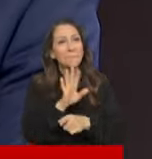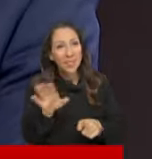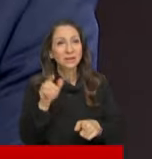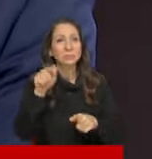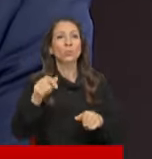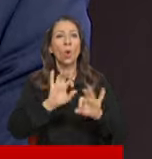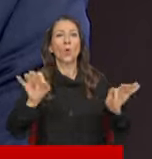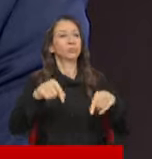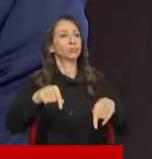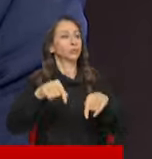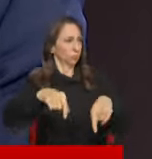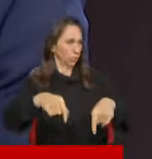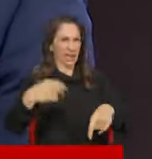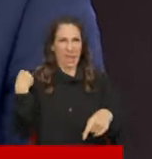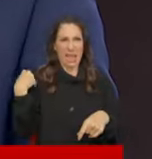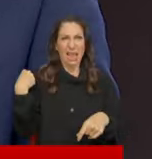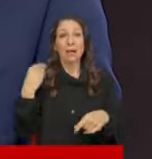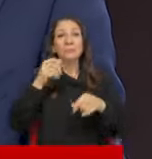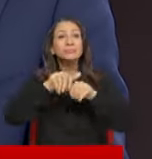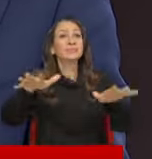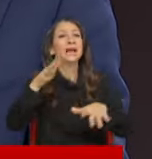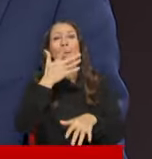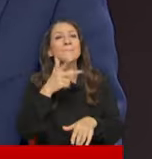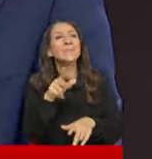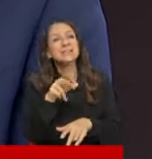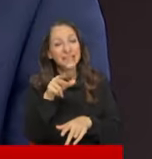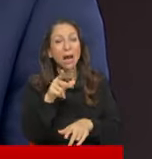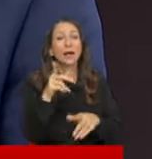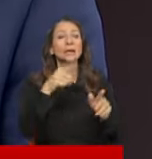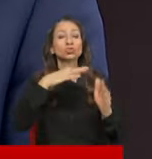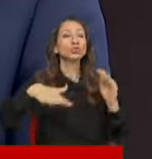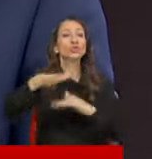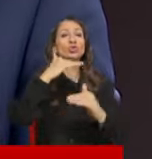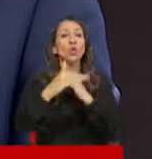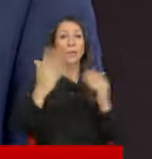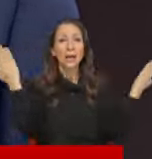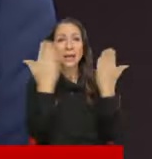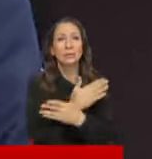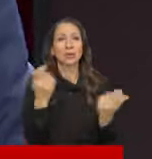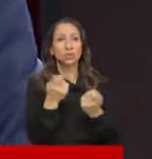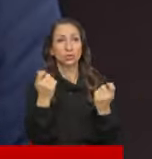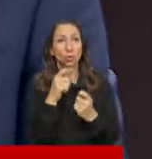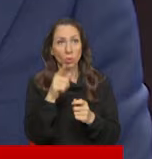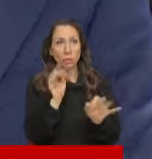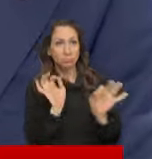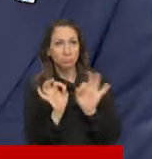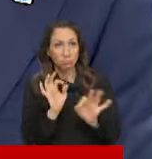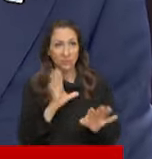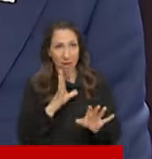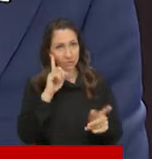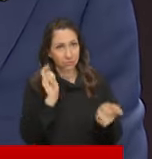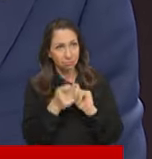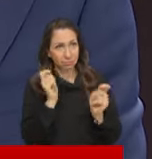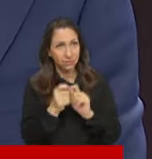yapılıyormuş gibi servis edilen videolar gibi tamamen kamuoyunu yanıltmaya yönelik birtakım girişimler Manipülasyon mu var öyle mi